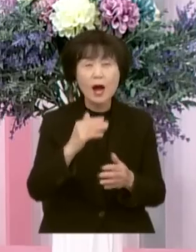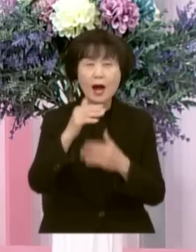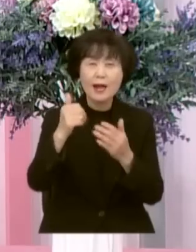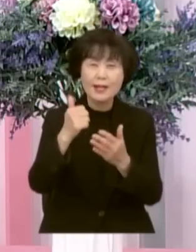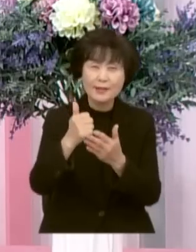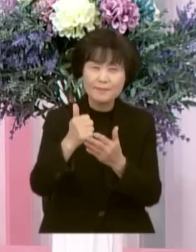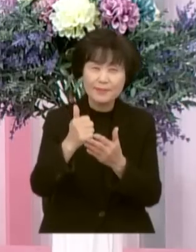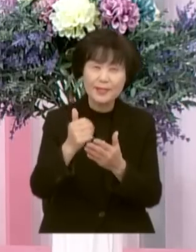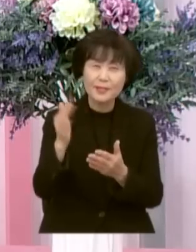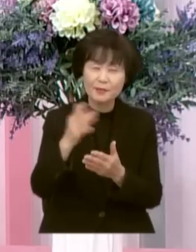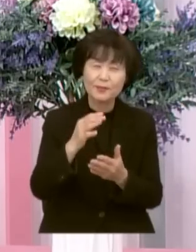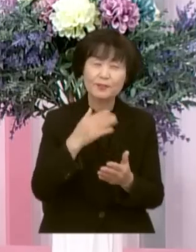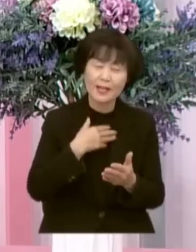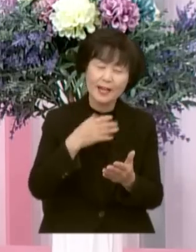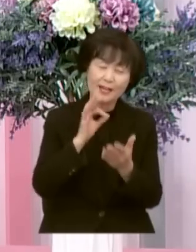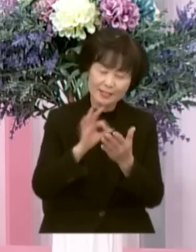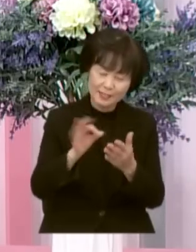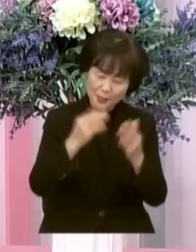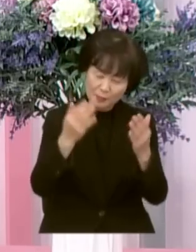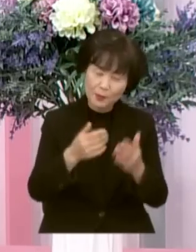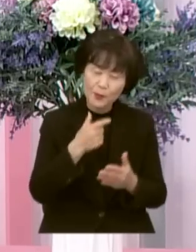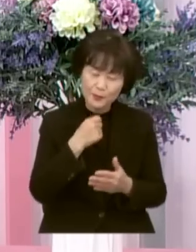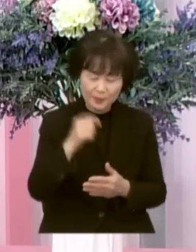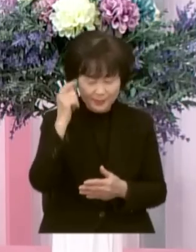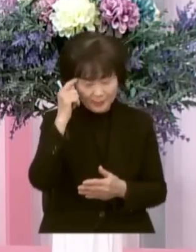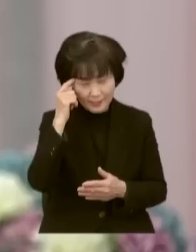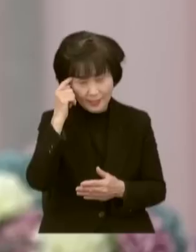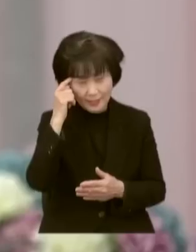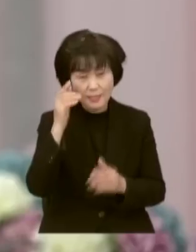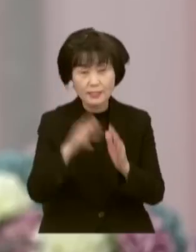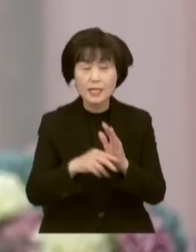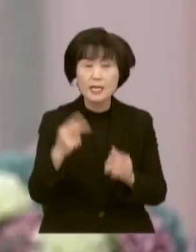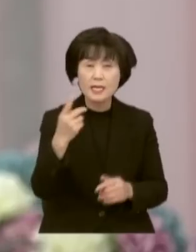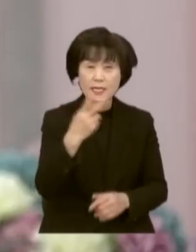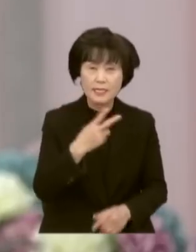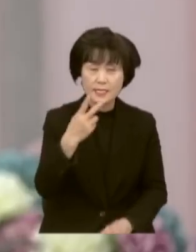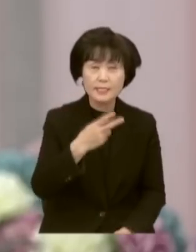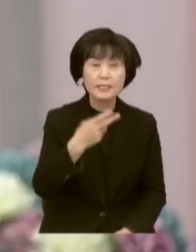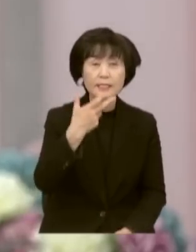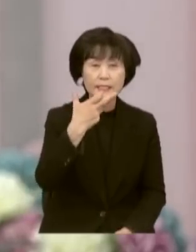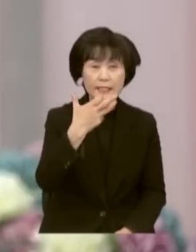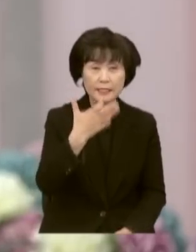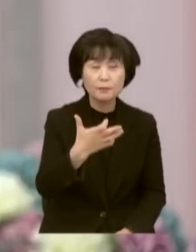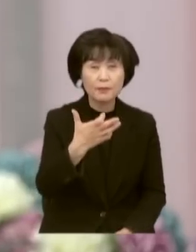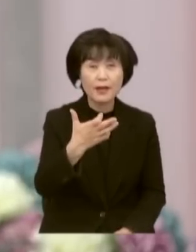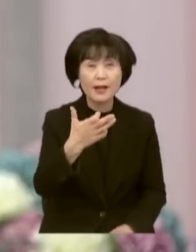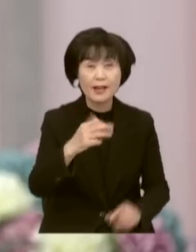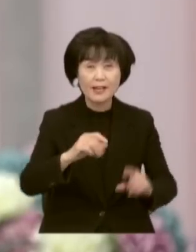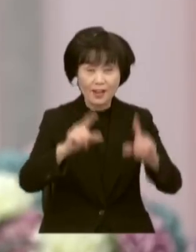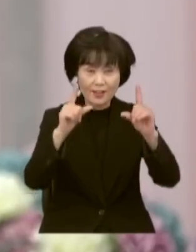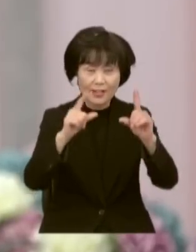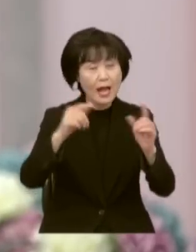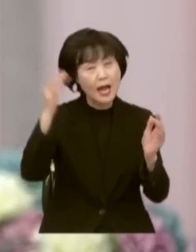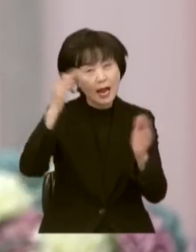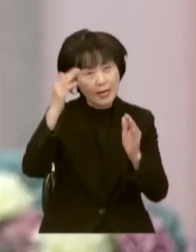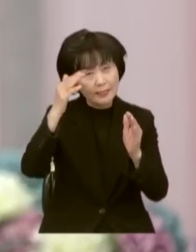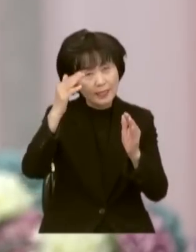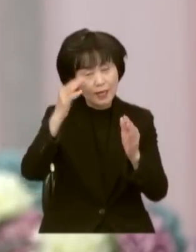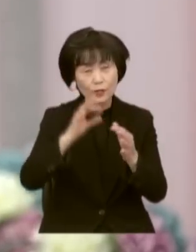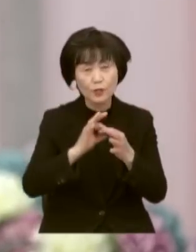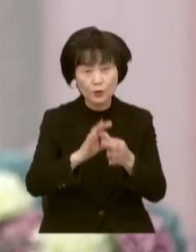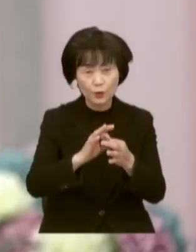막 쓰임 받고 싶다 막 이렇게 막 생각하고 있을 때 2018년 그때 학생의 입을